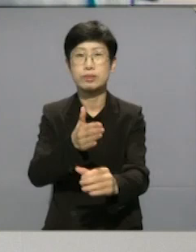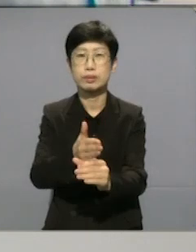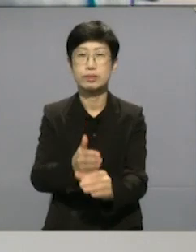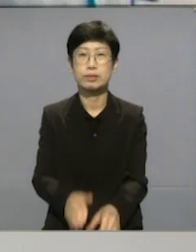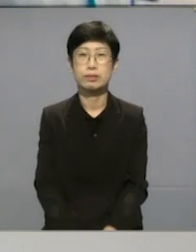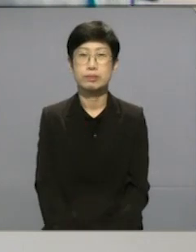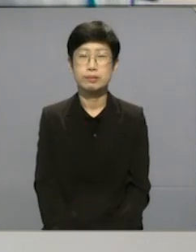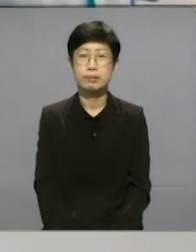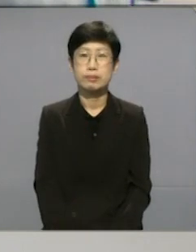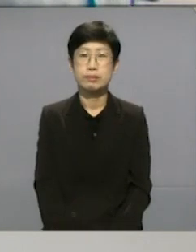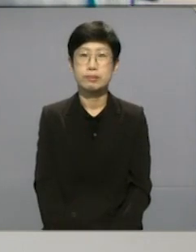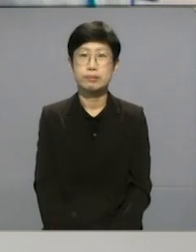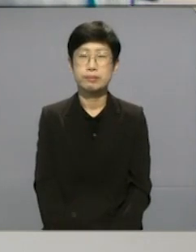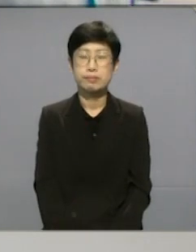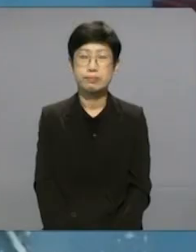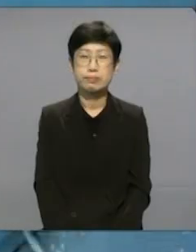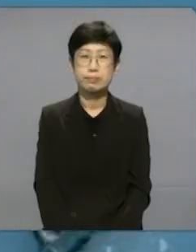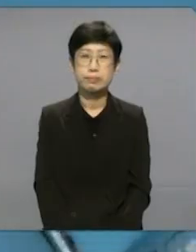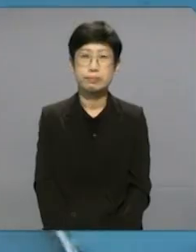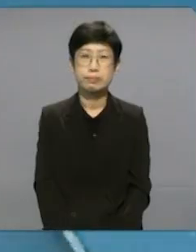원혜미 월드리포터입니다.